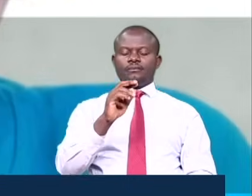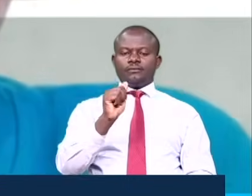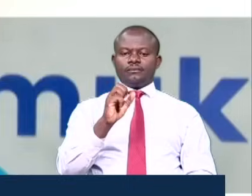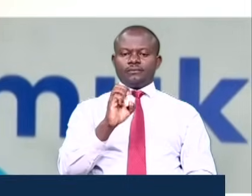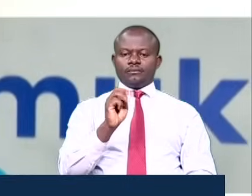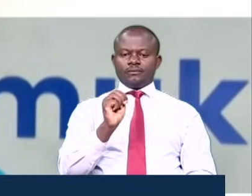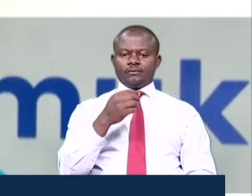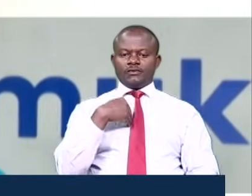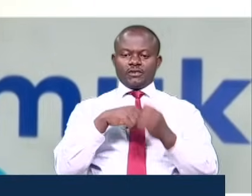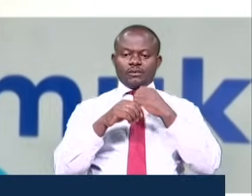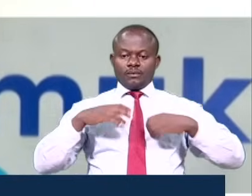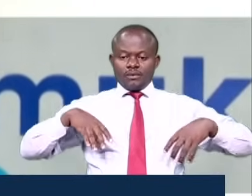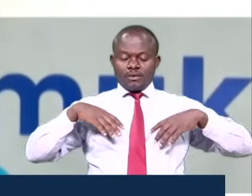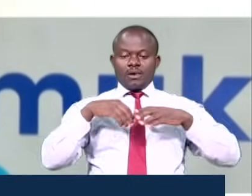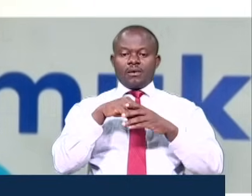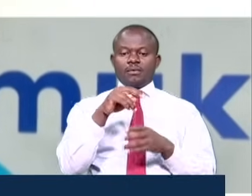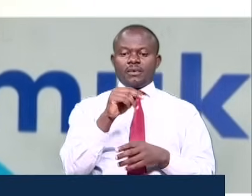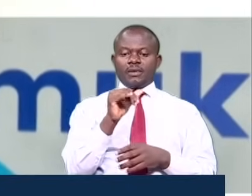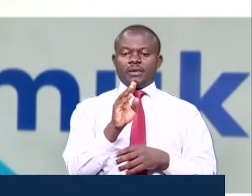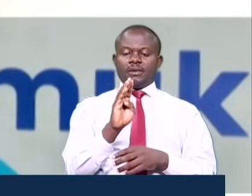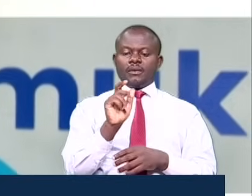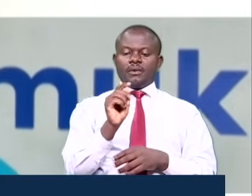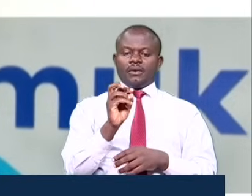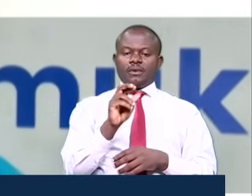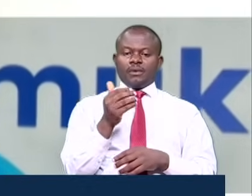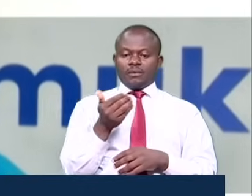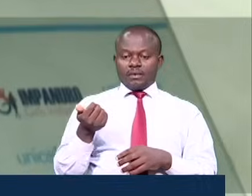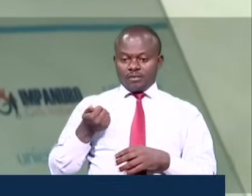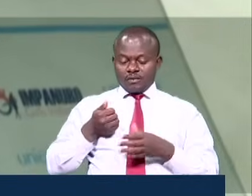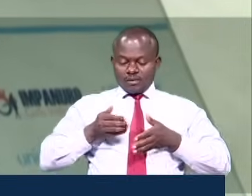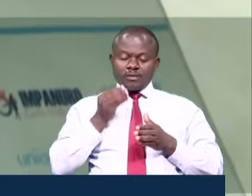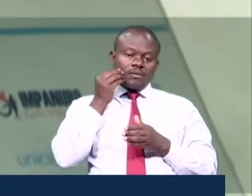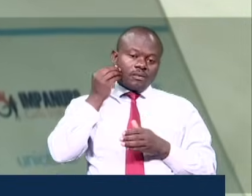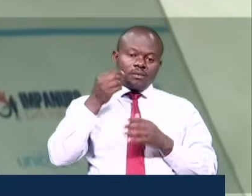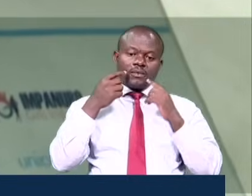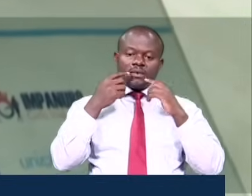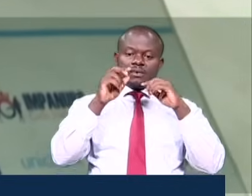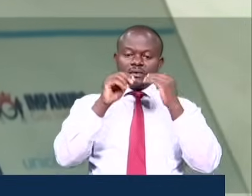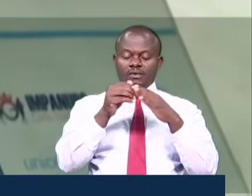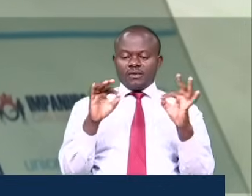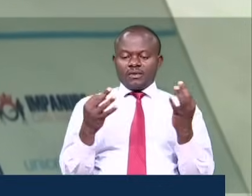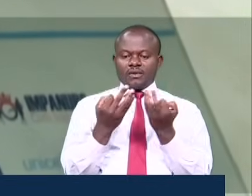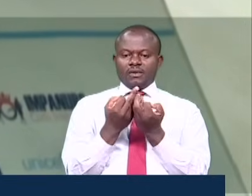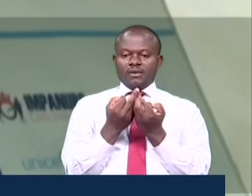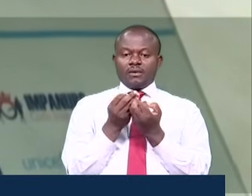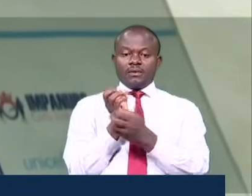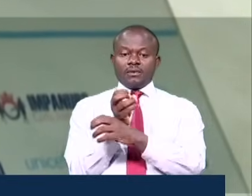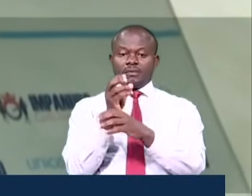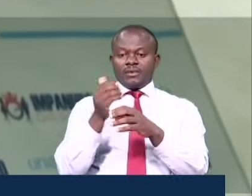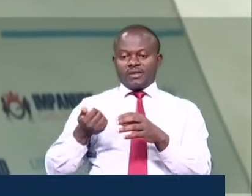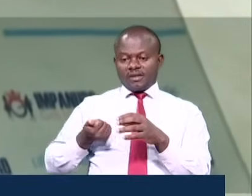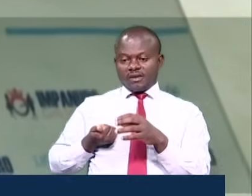ubumuga bw'ingingo kimwe na n'iyi bikora Anyesi umukobwa wabyariye iwabo, baravuga ko umuryango Impanuro